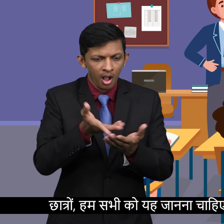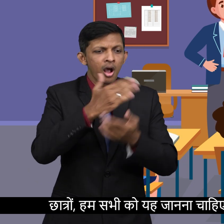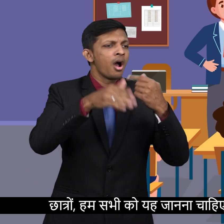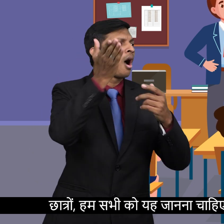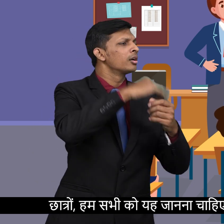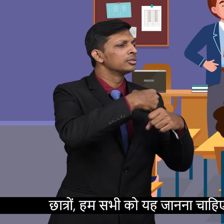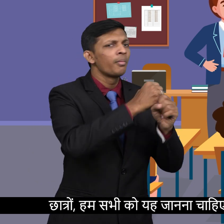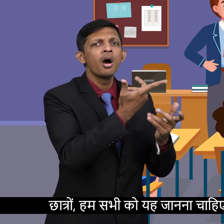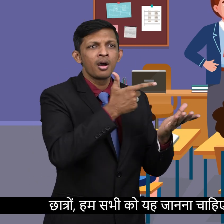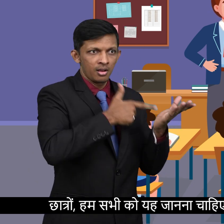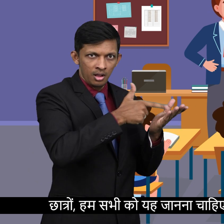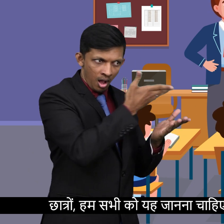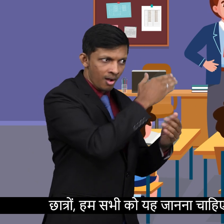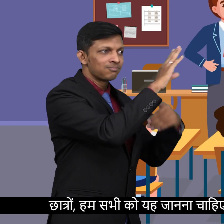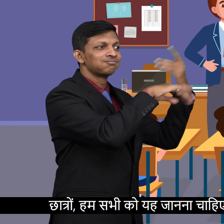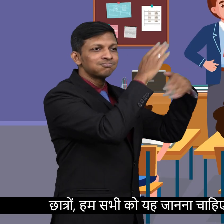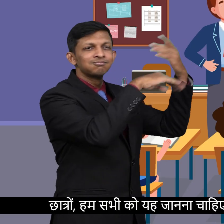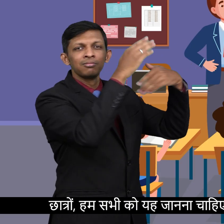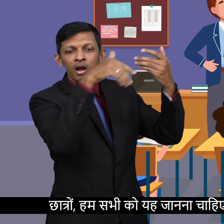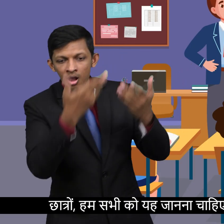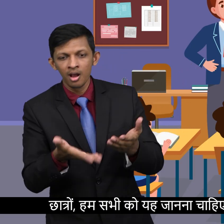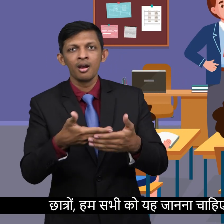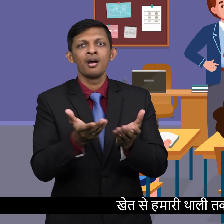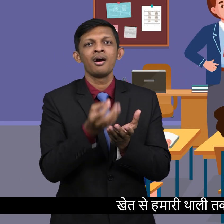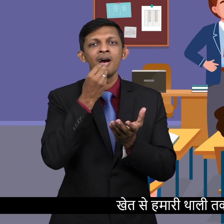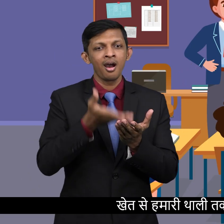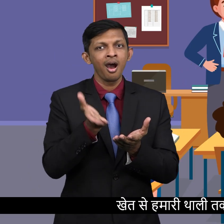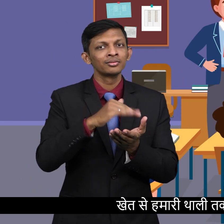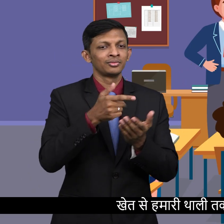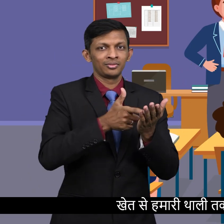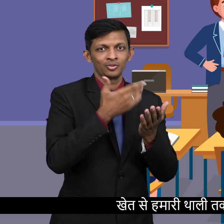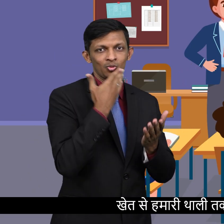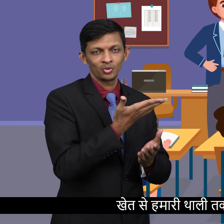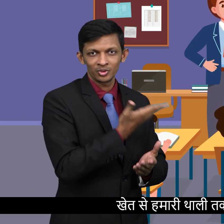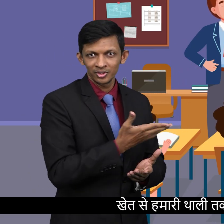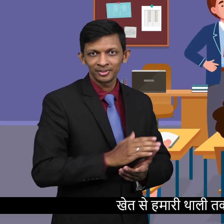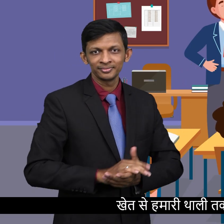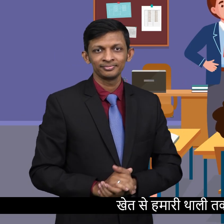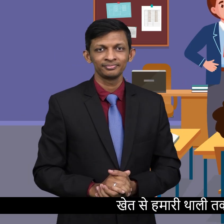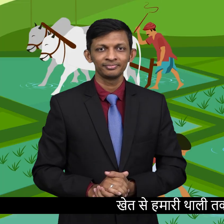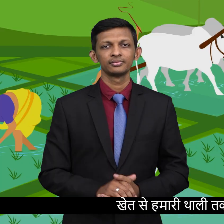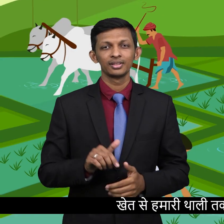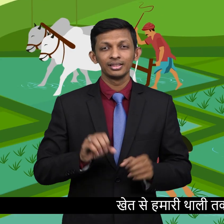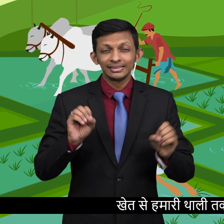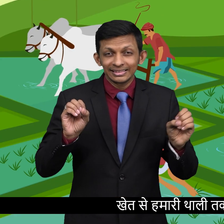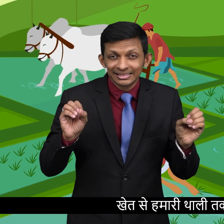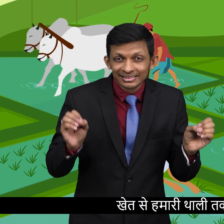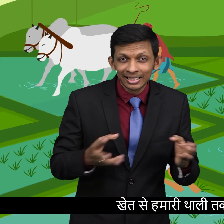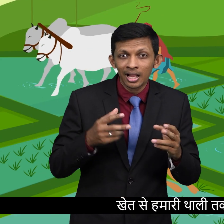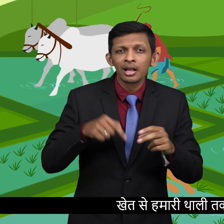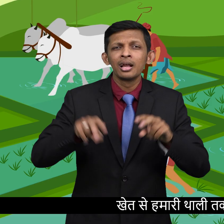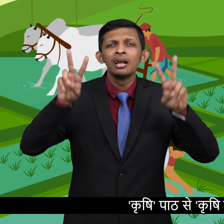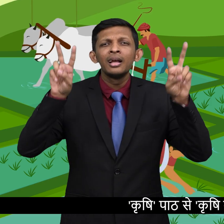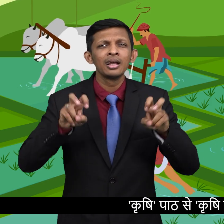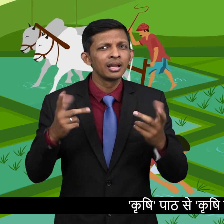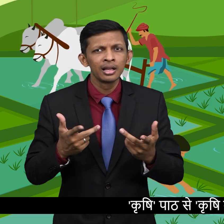जानना चाहिए कि हमारा भोजन अपनी यात्रा कैसे शुरू करता है, खेत से हमारी थाली तक। आइए कक्षा 5वीं पर्यावरण विज्ञान